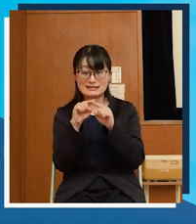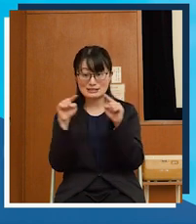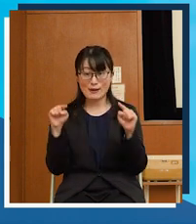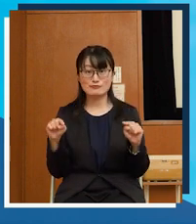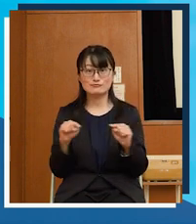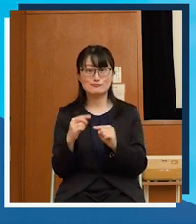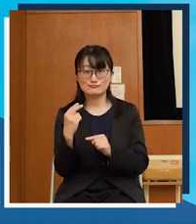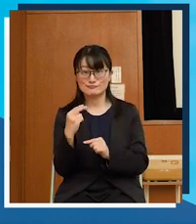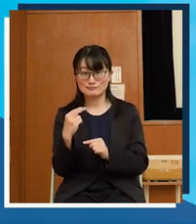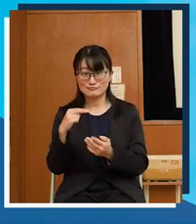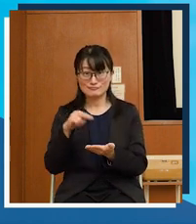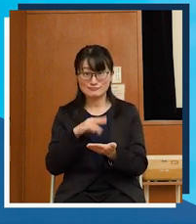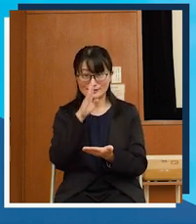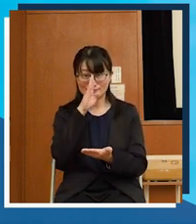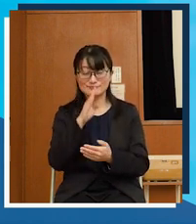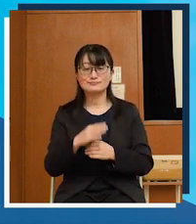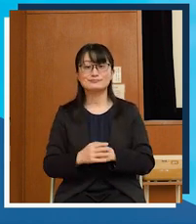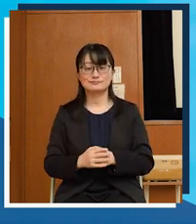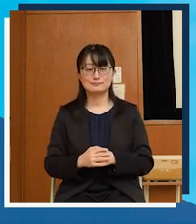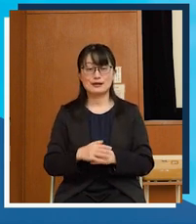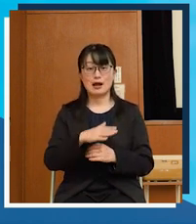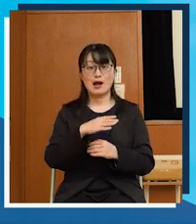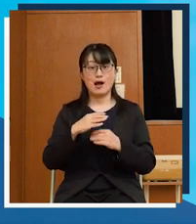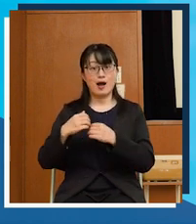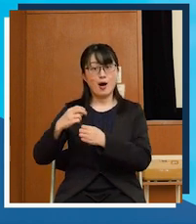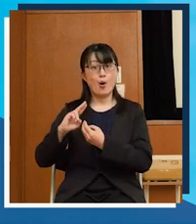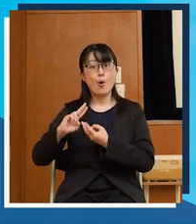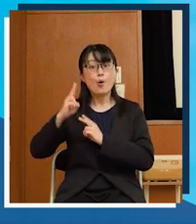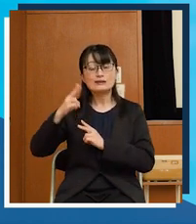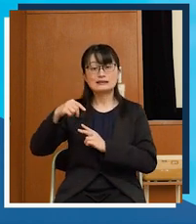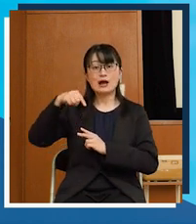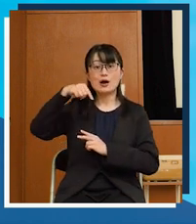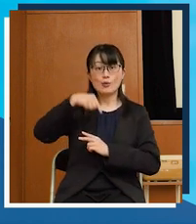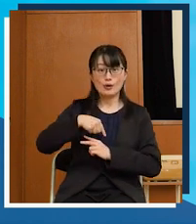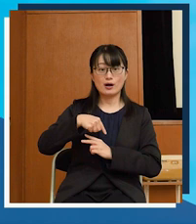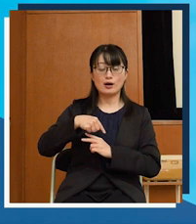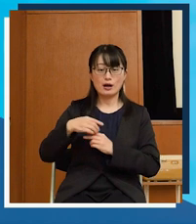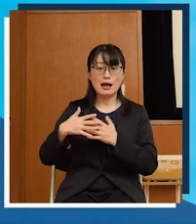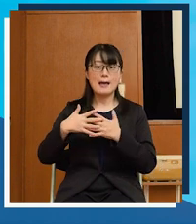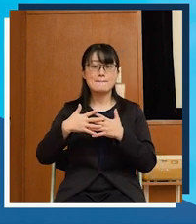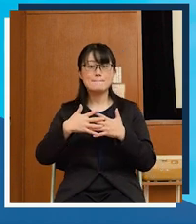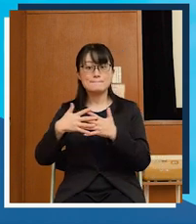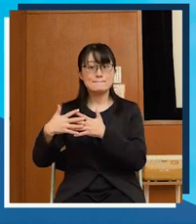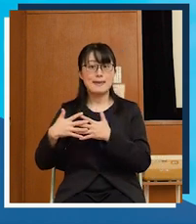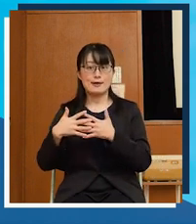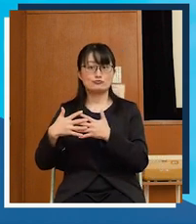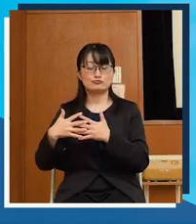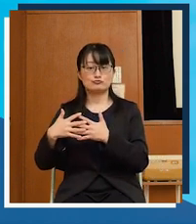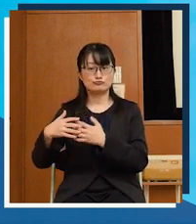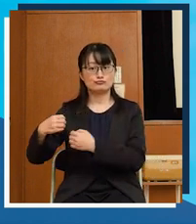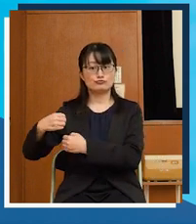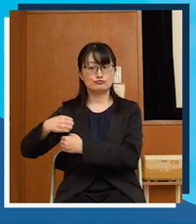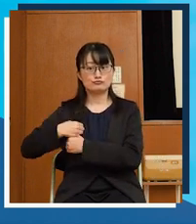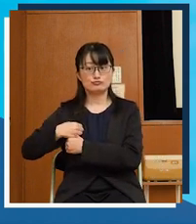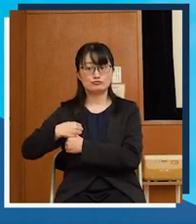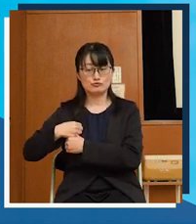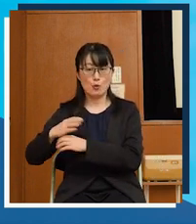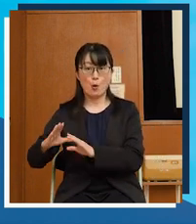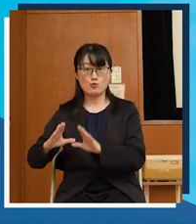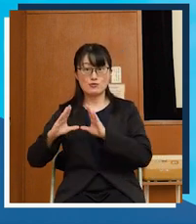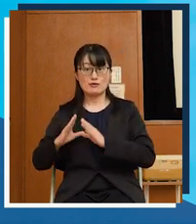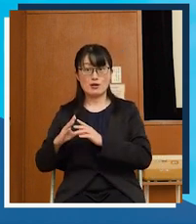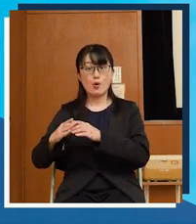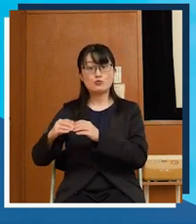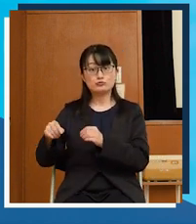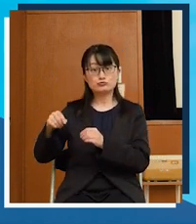思いますけど沖縄県では米軍に対する米軍を受け入れてる国のそれぞれの国内法の適用や基地の